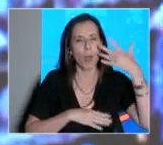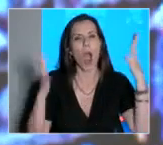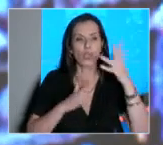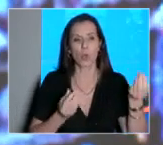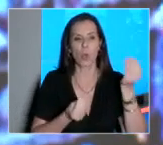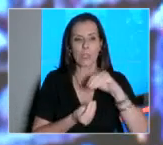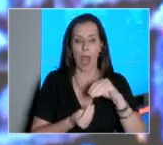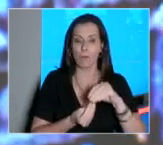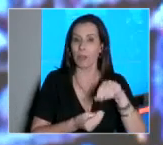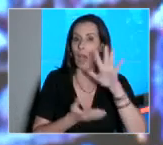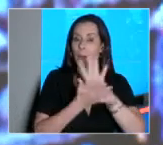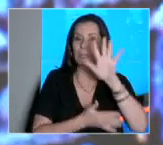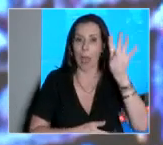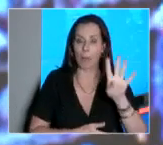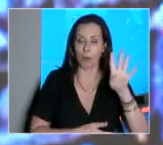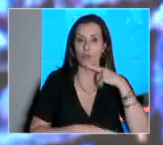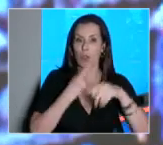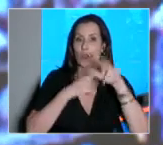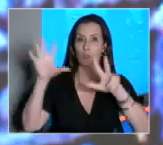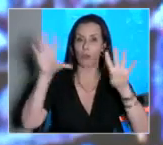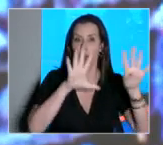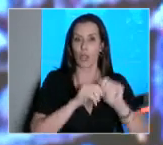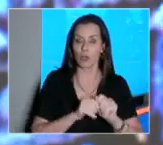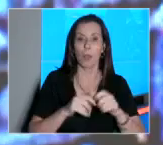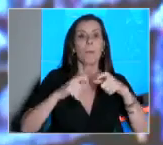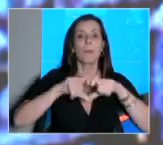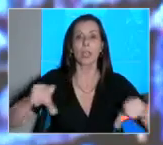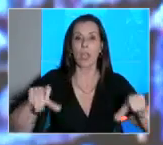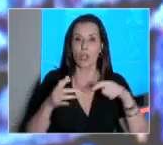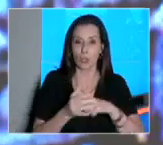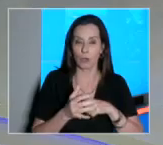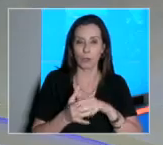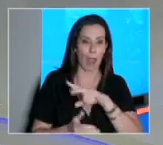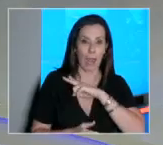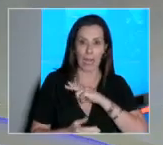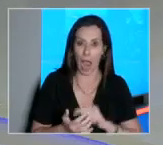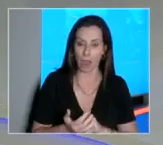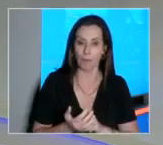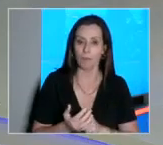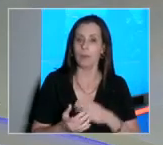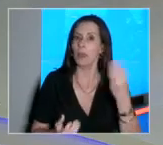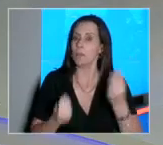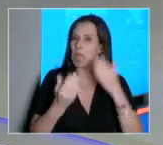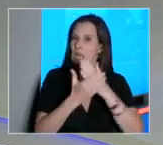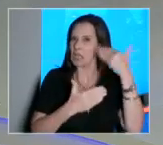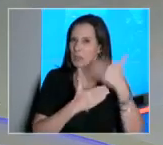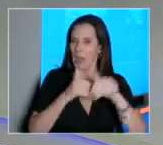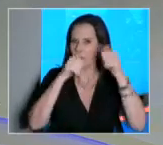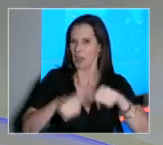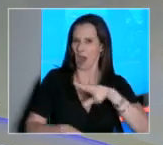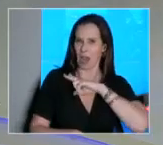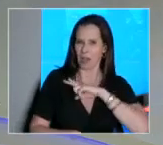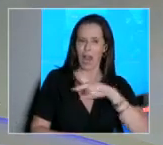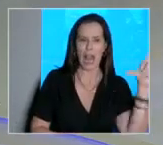מאוחר יותר, 15 לאפריל 1989, באצטדיון הילסבורו בשפילד. משחק חצי הגמר, גביע